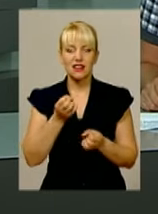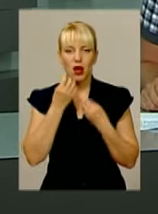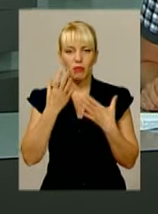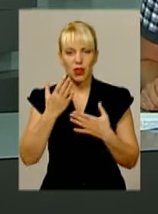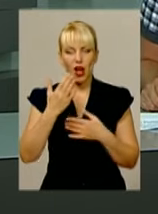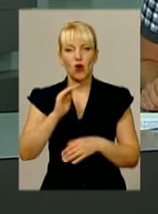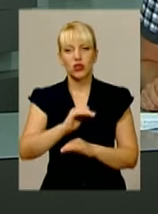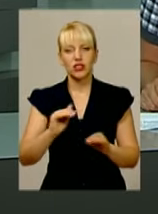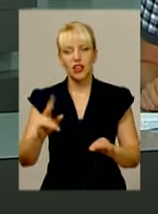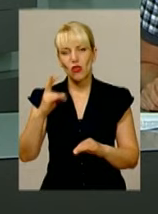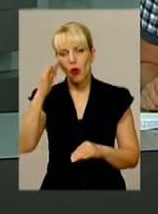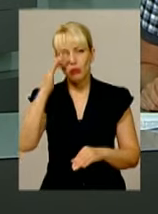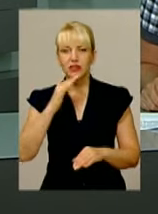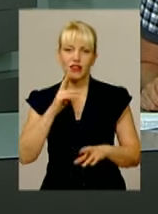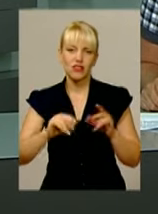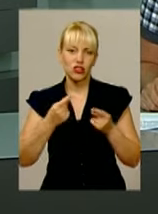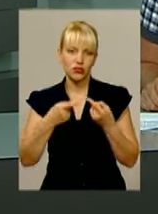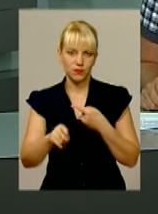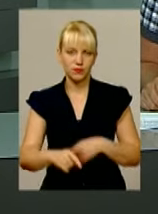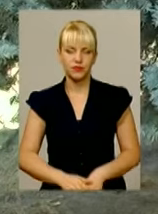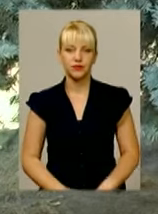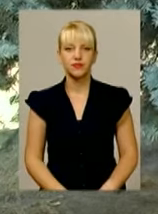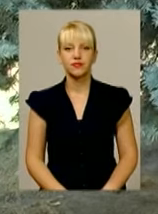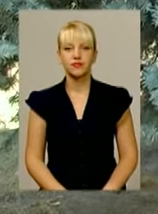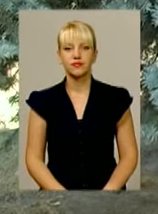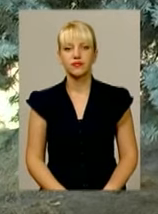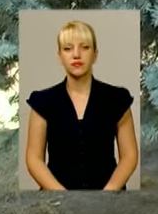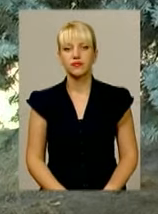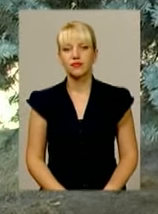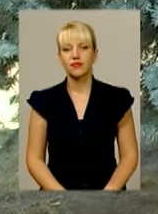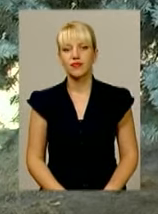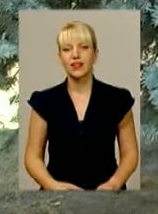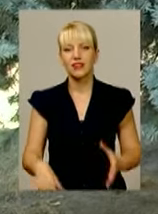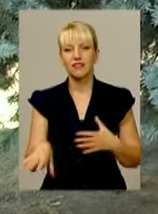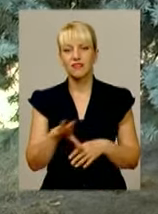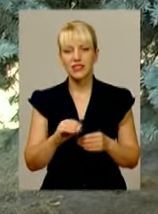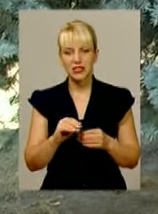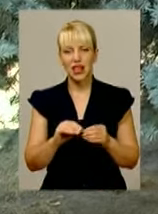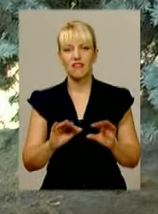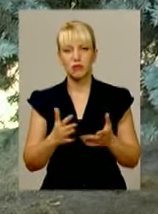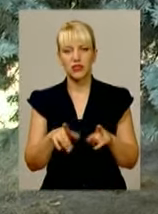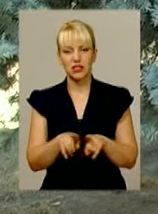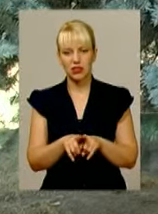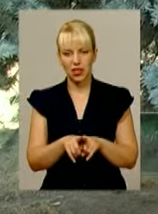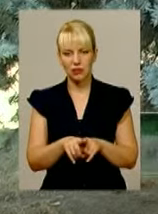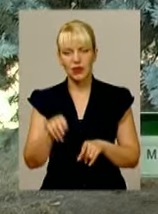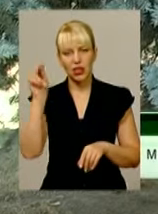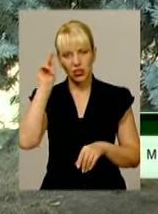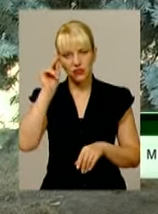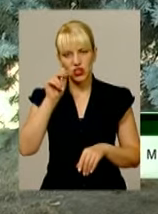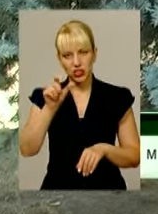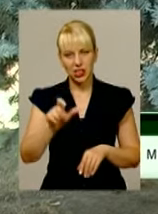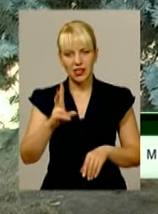вбачають тут зовсім інші інтереси. Це все відбувається наступним чином. Вчитель на